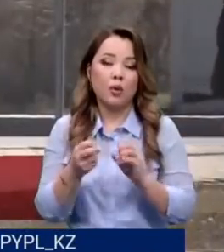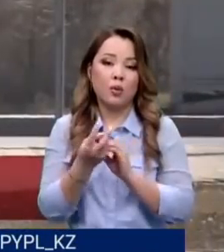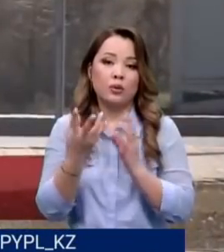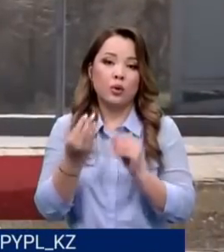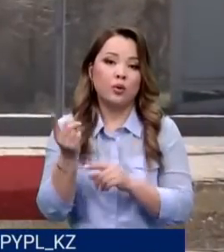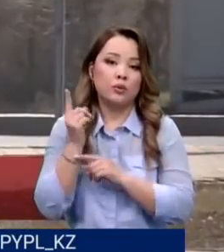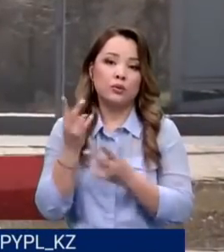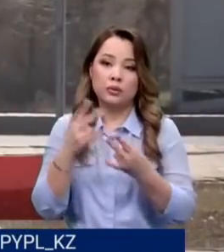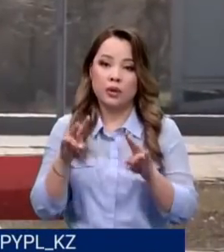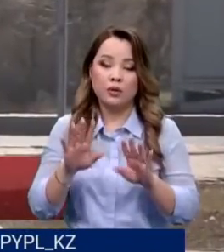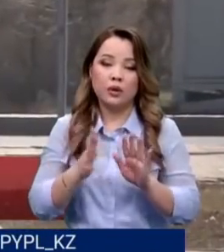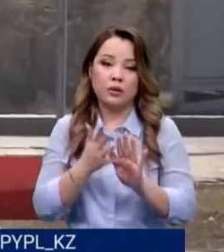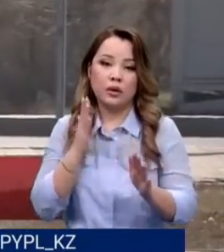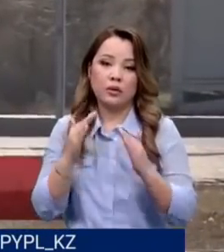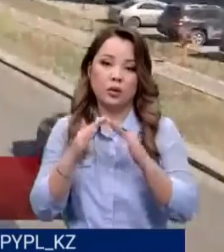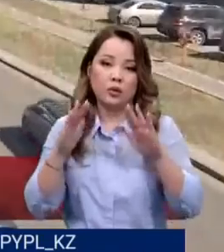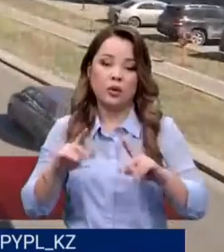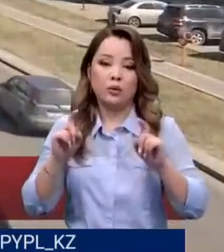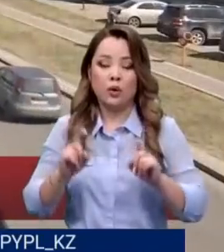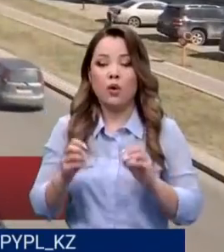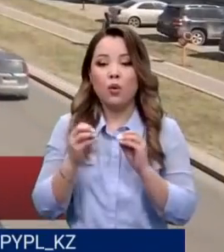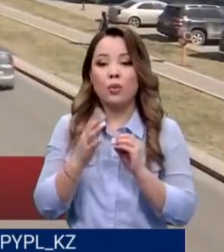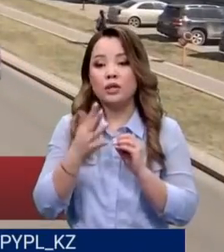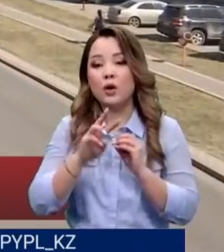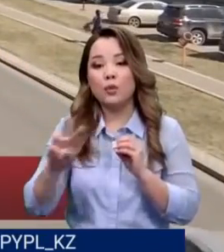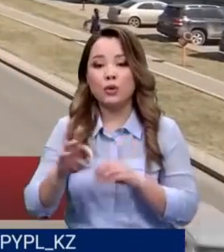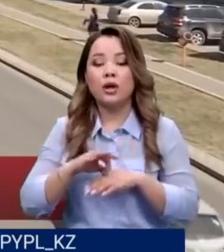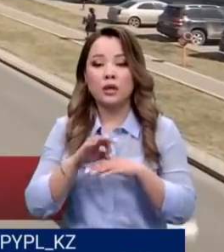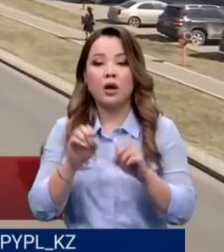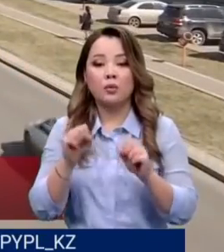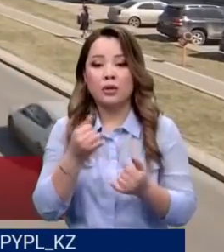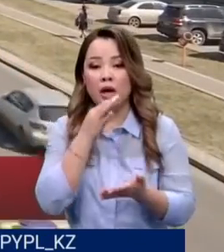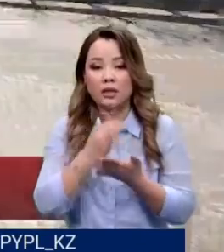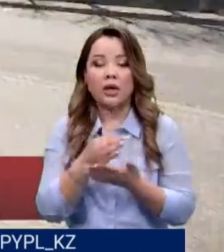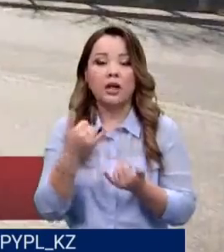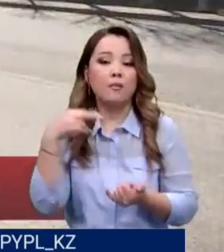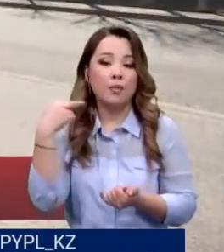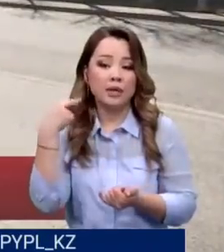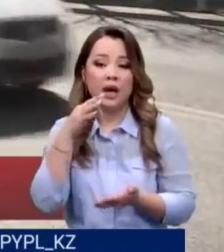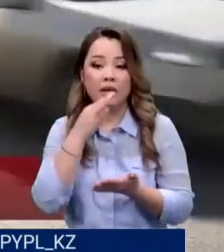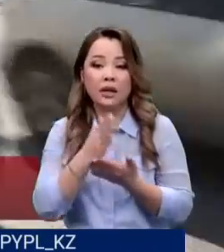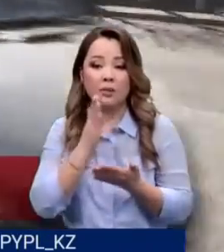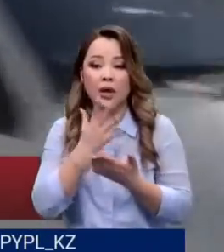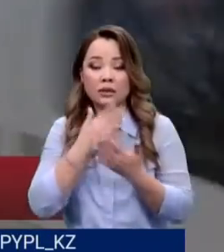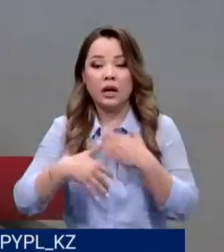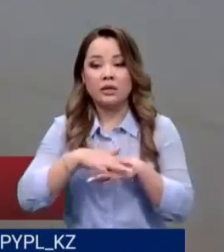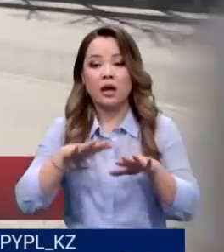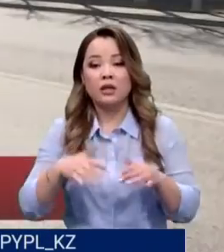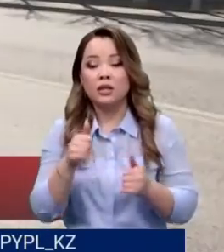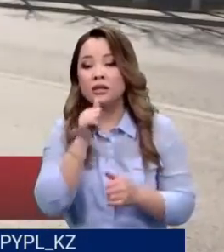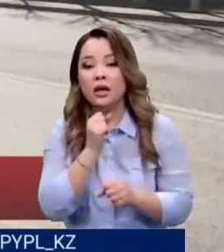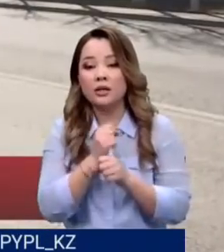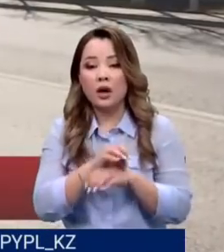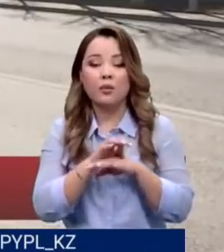күн күтудің қажеті жоқ. Кезекке үйде отырып 5-6 минутта тұра аласыз дейді. Хош, бұл да президенттің пәрменінен кейін мүмкін болды. Сынақ